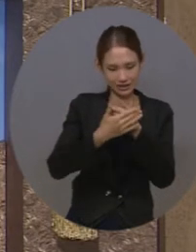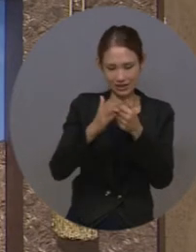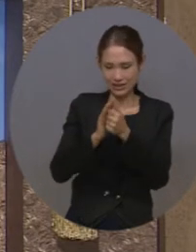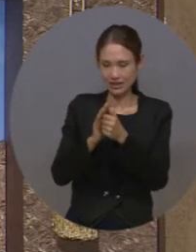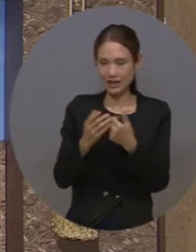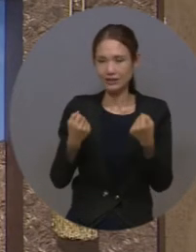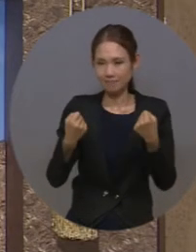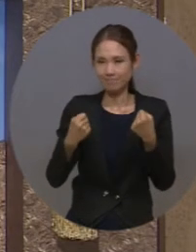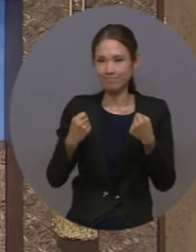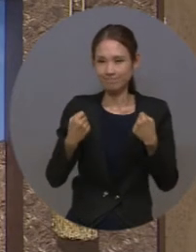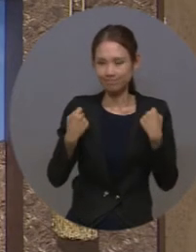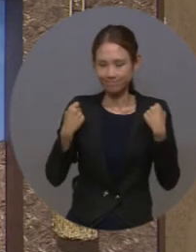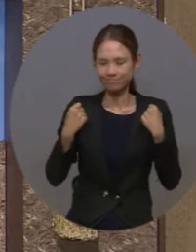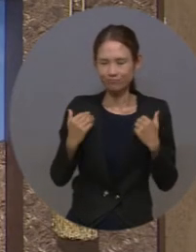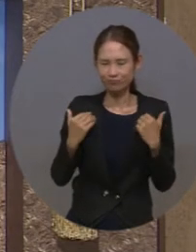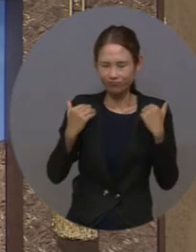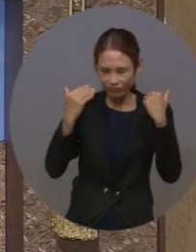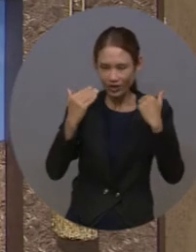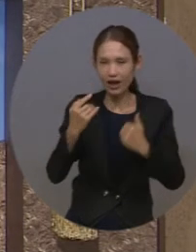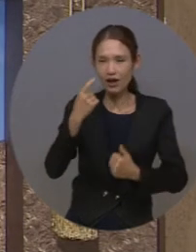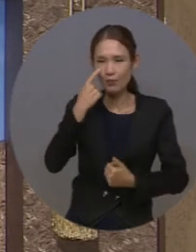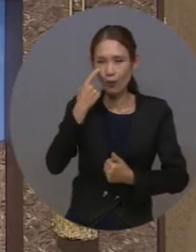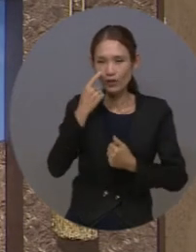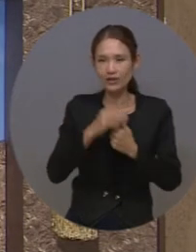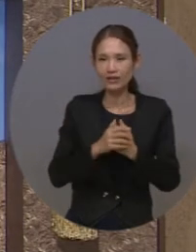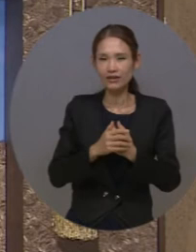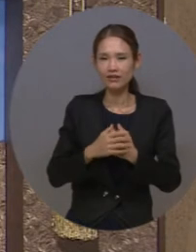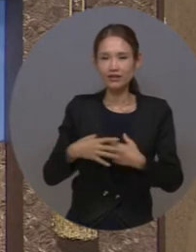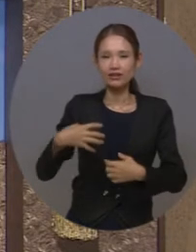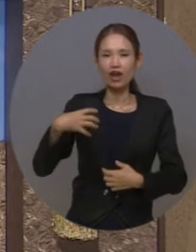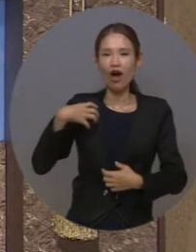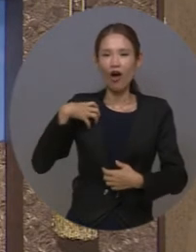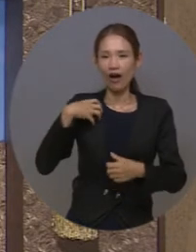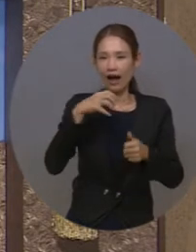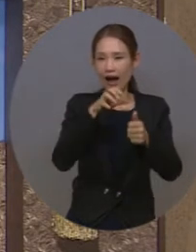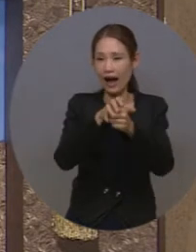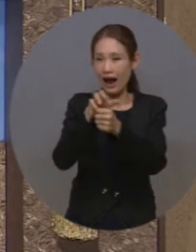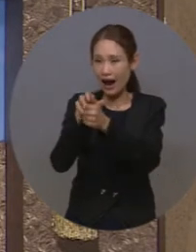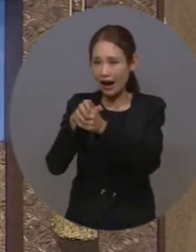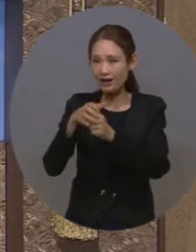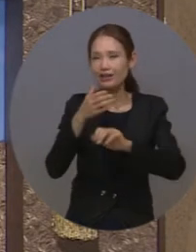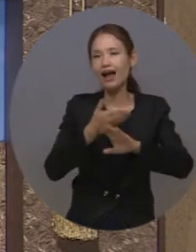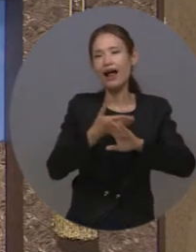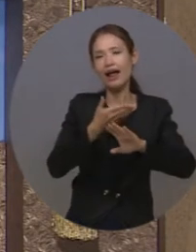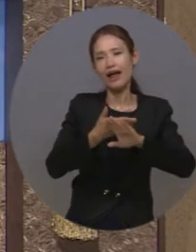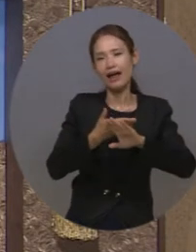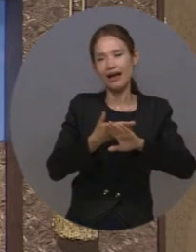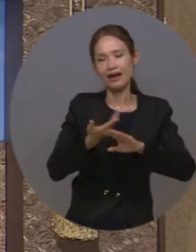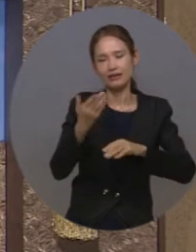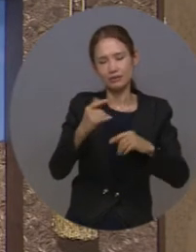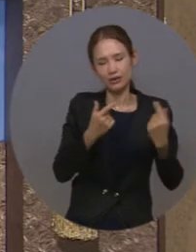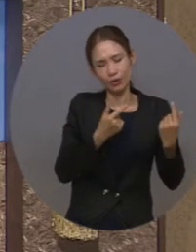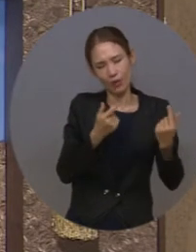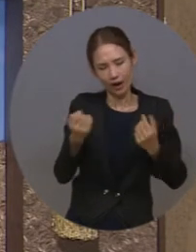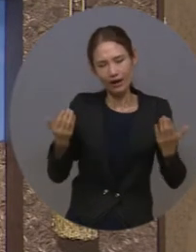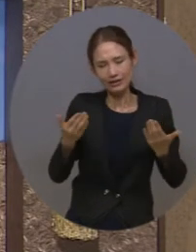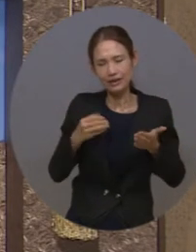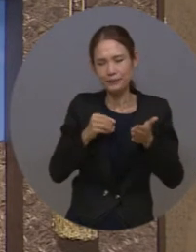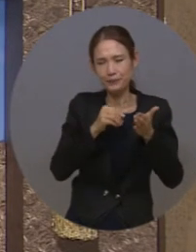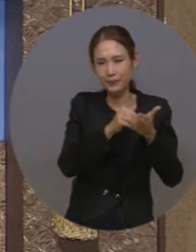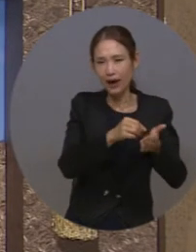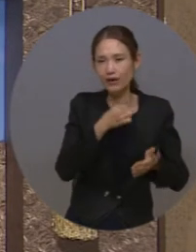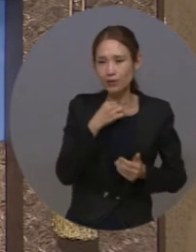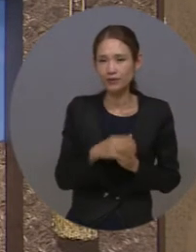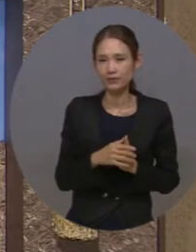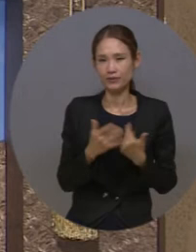윈윈하자. 네. 우리가 주민들을 위해서 서로 같은 역할은 틀리지만 같은 일을 하는 거 아니냐 그런 차원에서 공무원들의